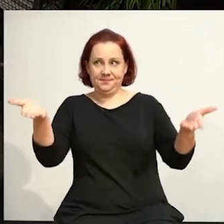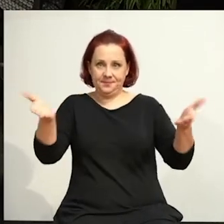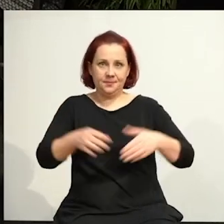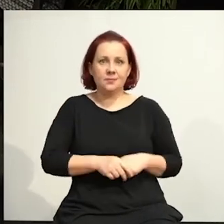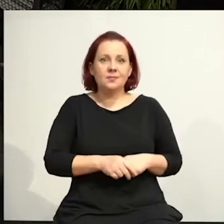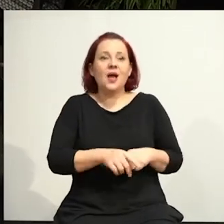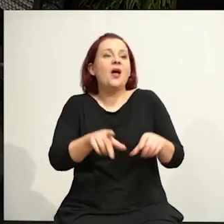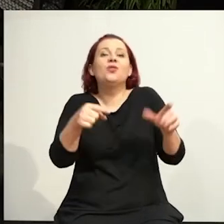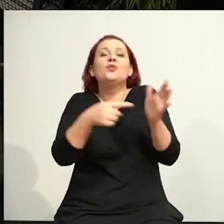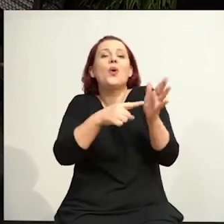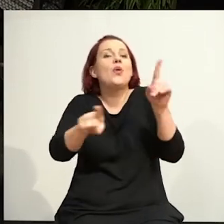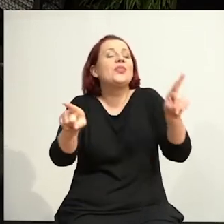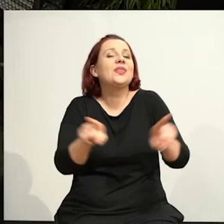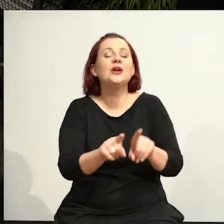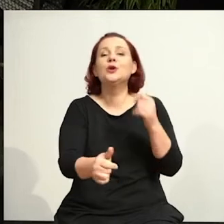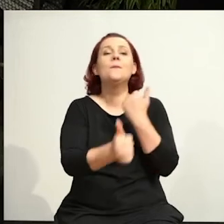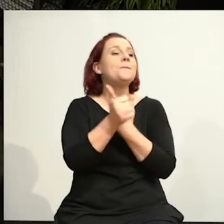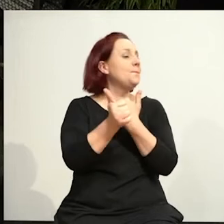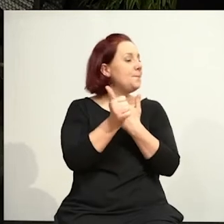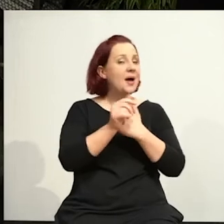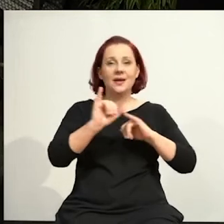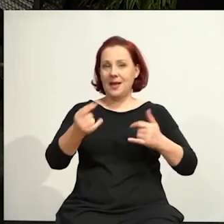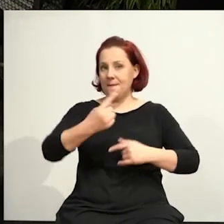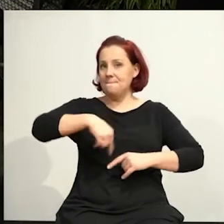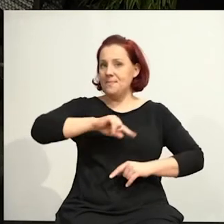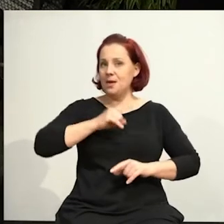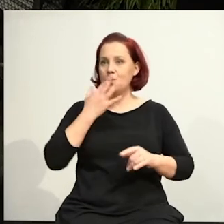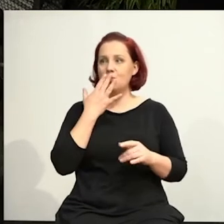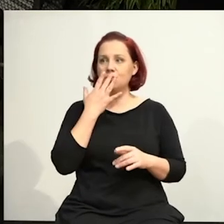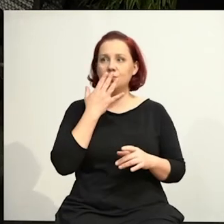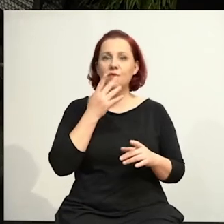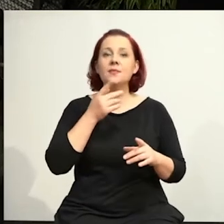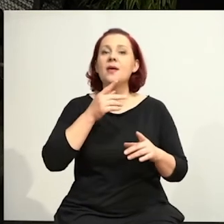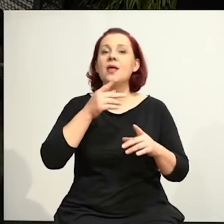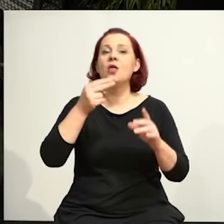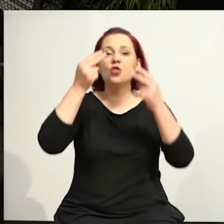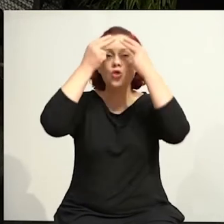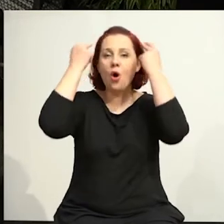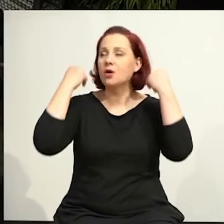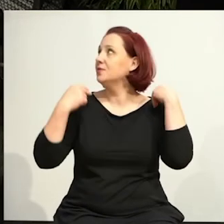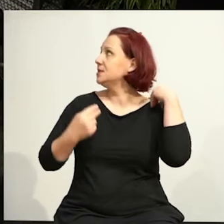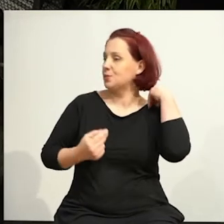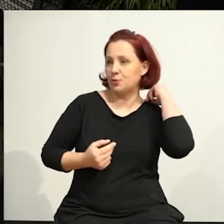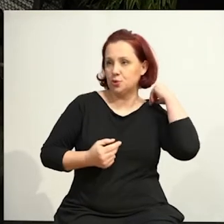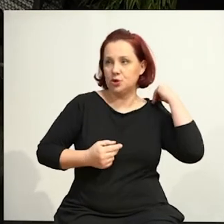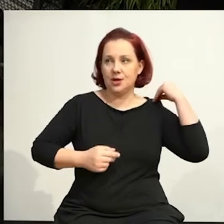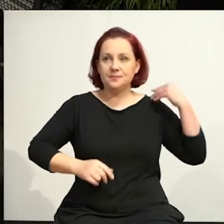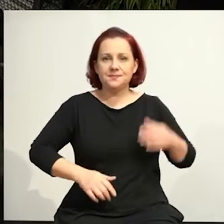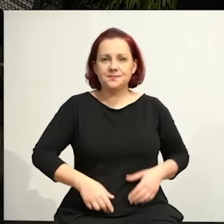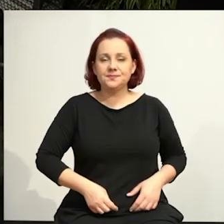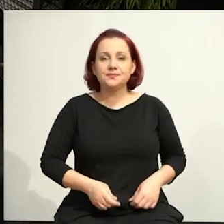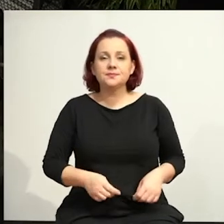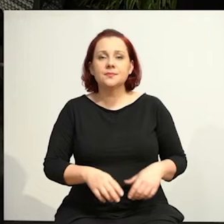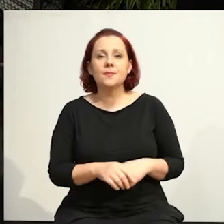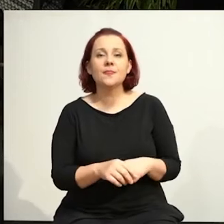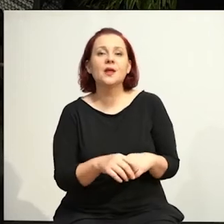Ale to też powodowało to, w jaki sposób my teraz mówimy o Norwidzie, to niezrozumienie i to, że on nigdy nie odnalazł za